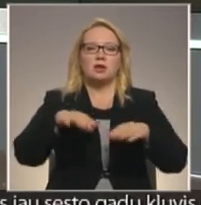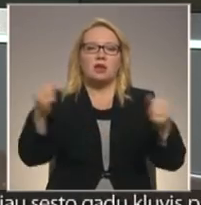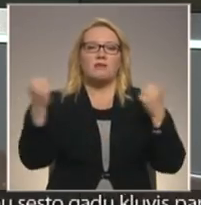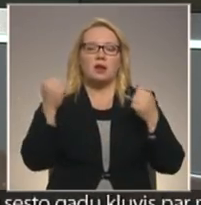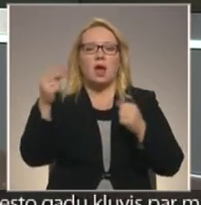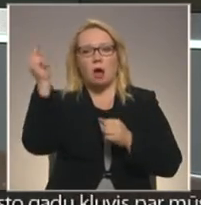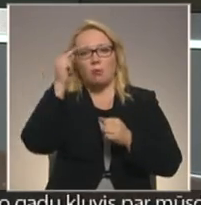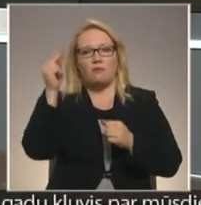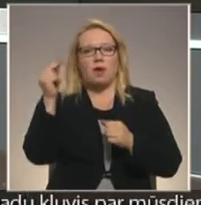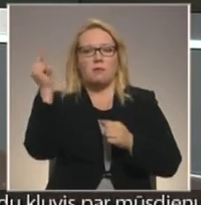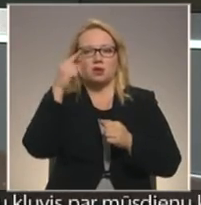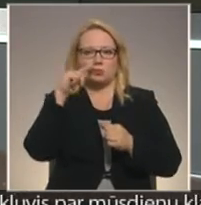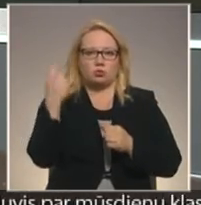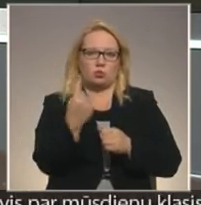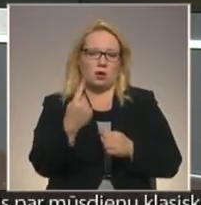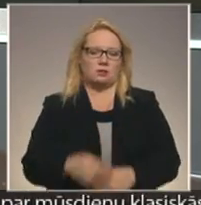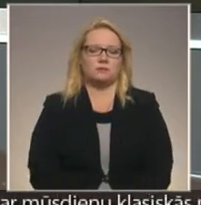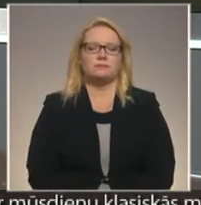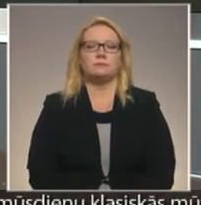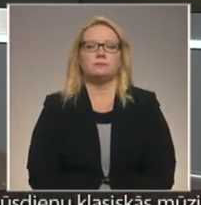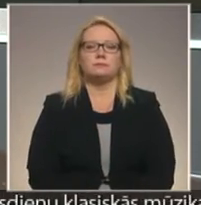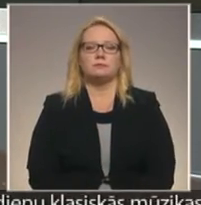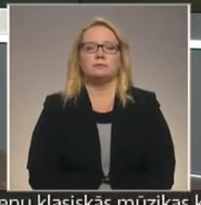mācības stundās un turpina Latgales reģionālā televīzija.